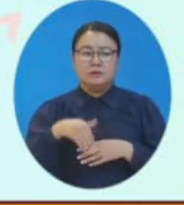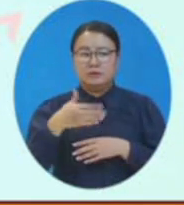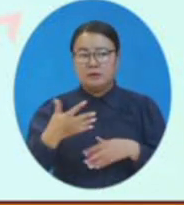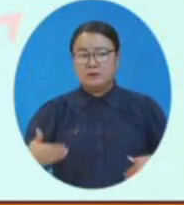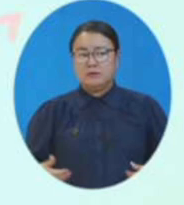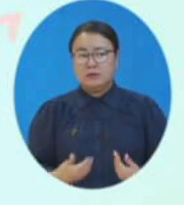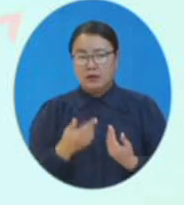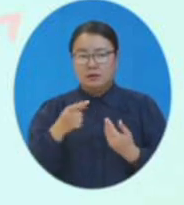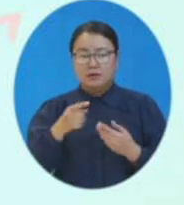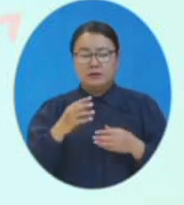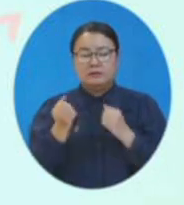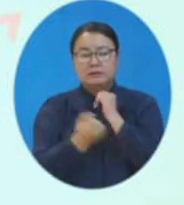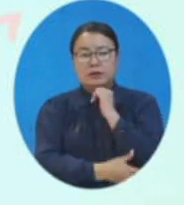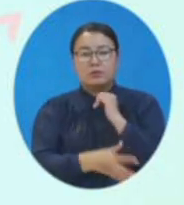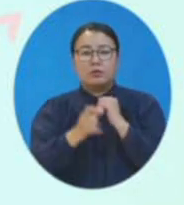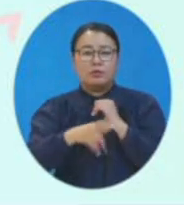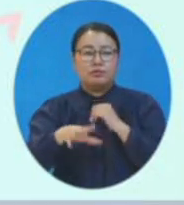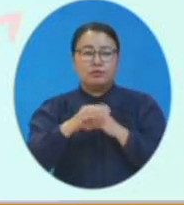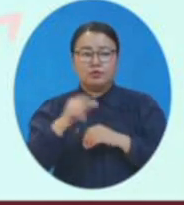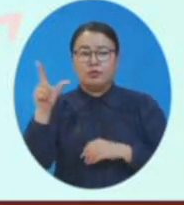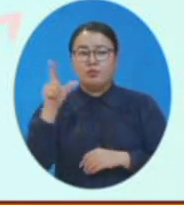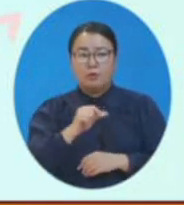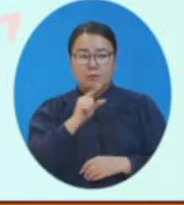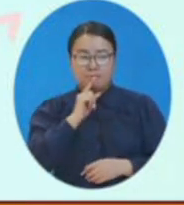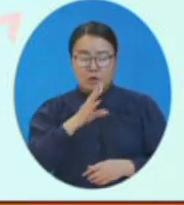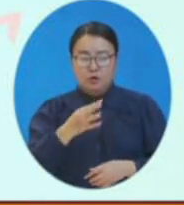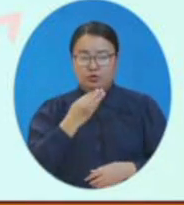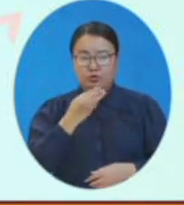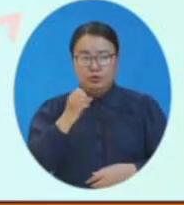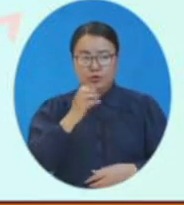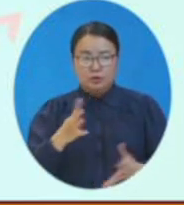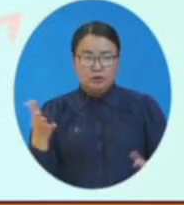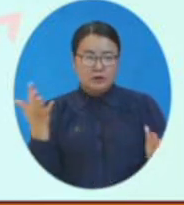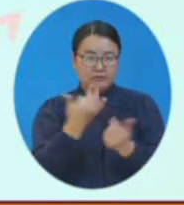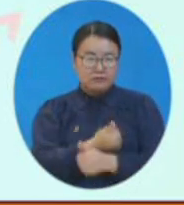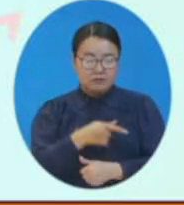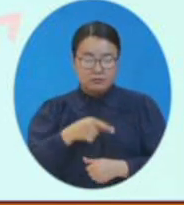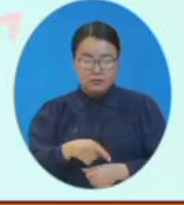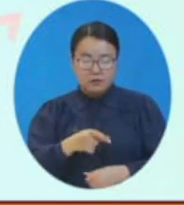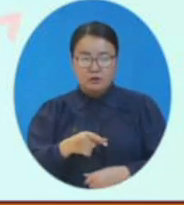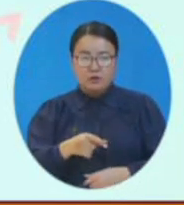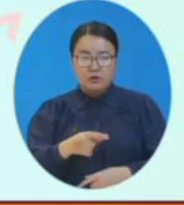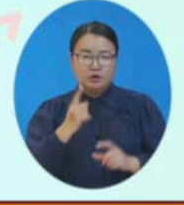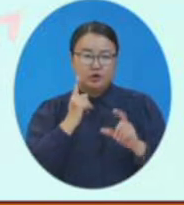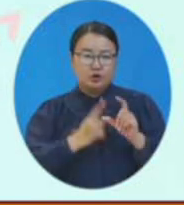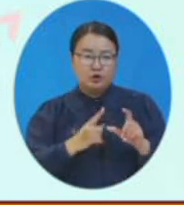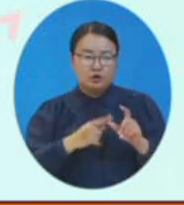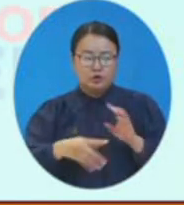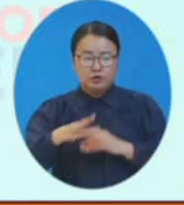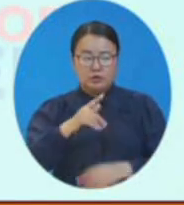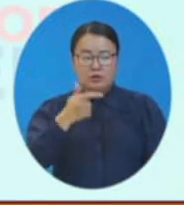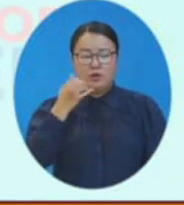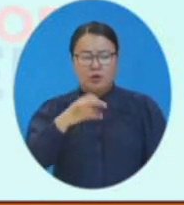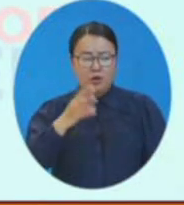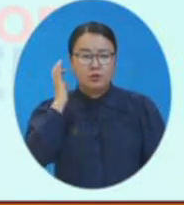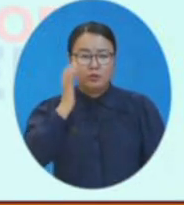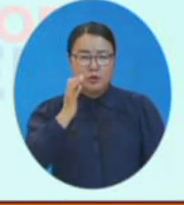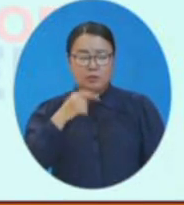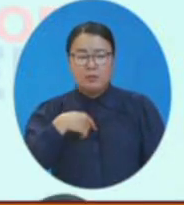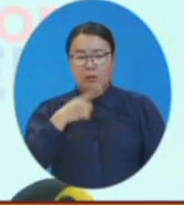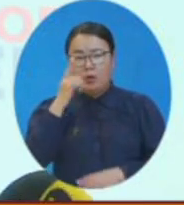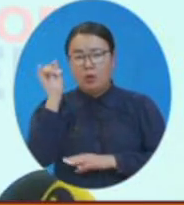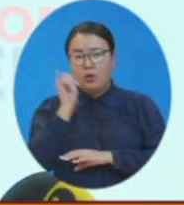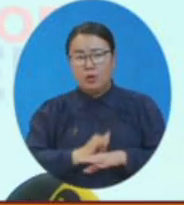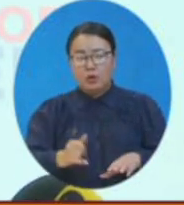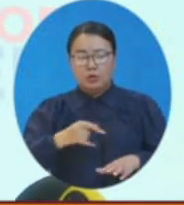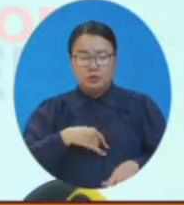ядуурсад ядуурсад гоо. Тэгээ энэ шударгаас юм уу зэрэгчүүлэгч өөрөө хэлчихэж байгаа. Гүйцэтгэлээр гүйцэтгэл олсоо. Тэгэхээр манай улс уулын улс